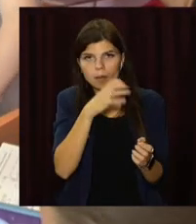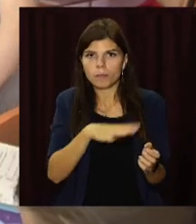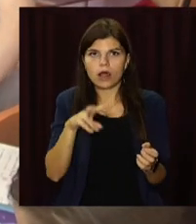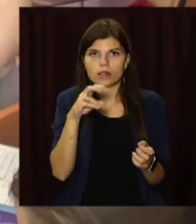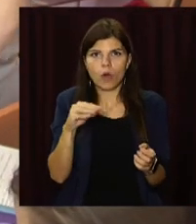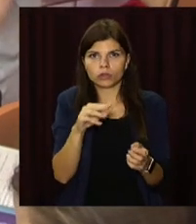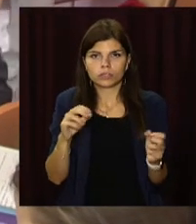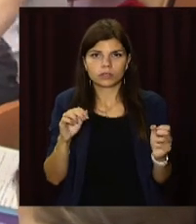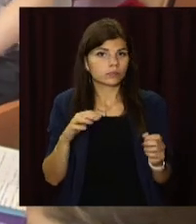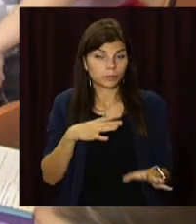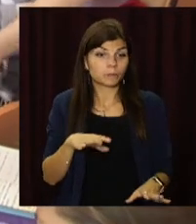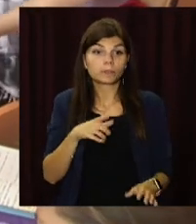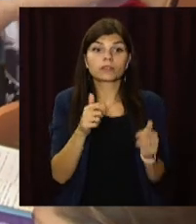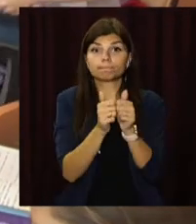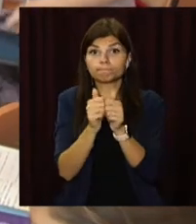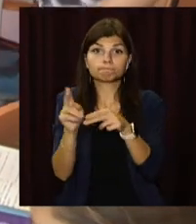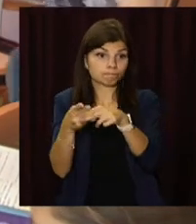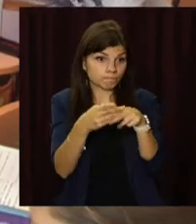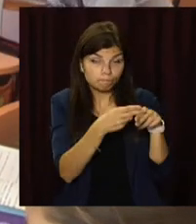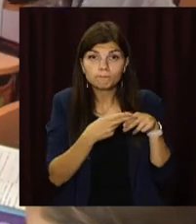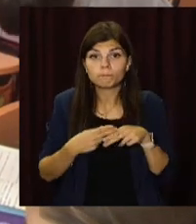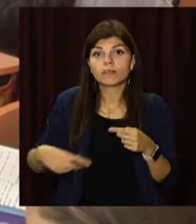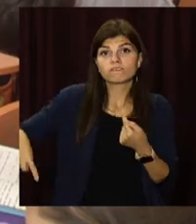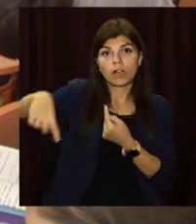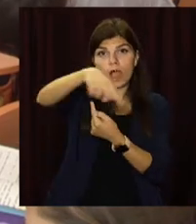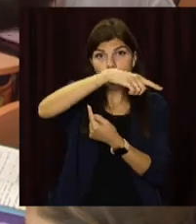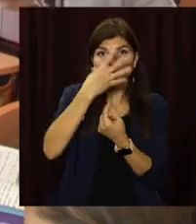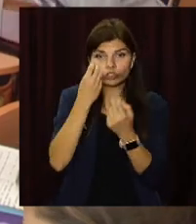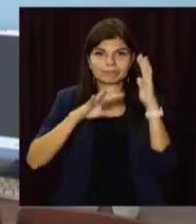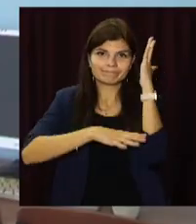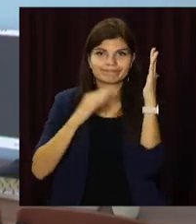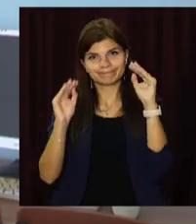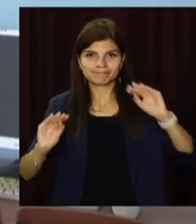лад у дитсадку при школі і облаштовувати навколишню територію.